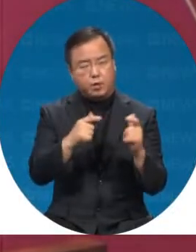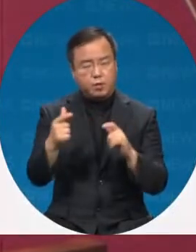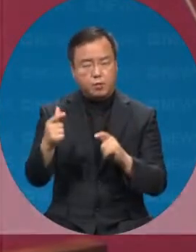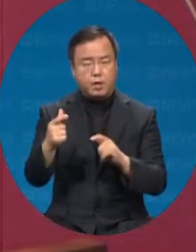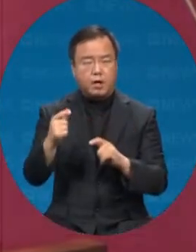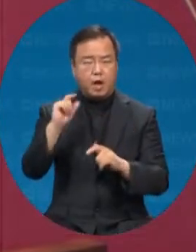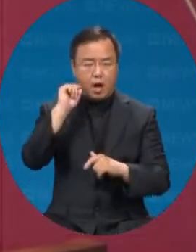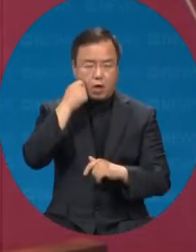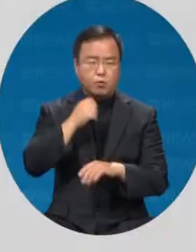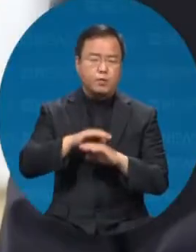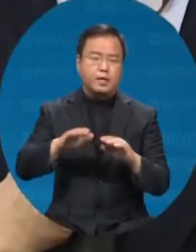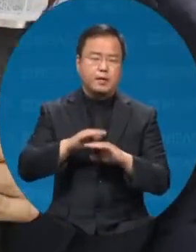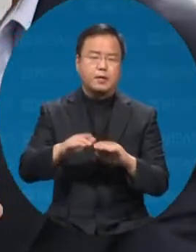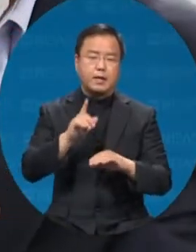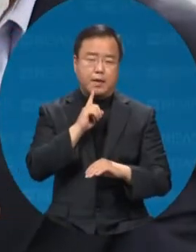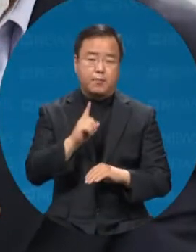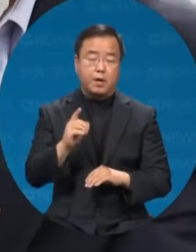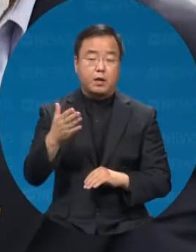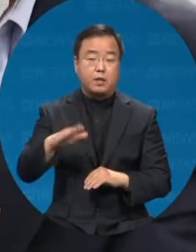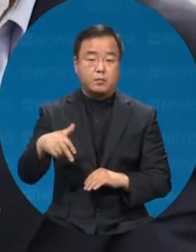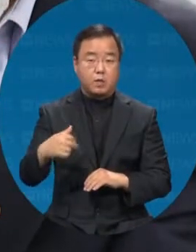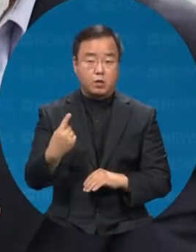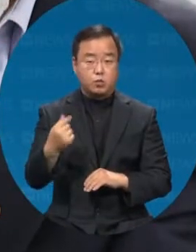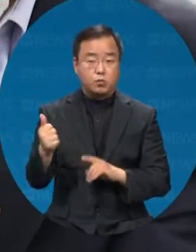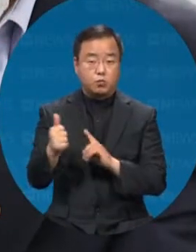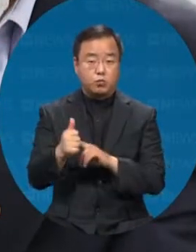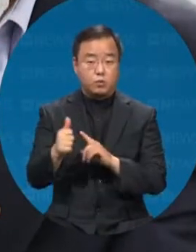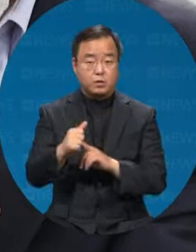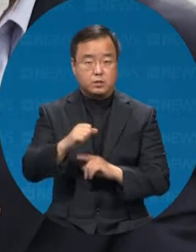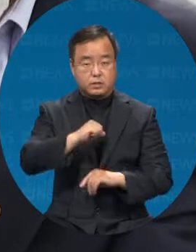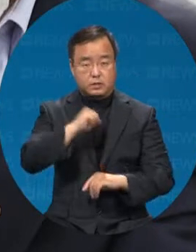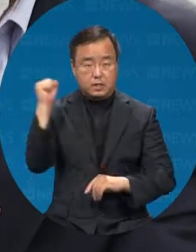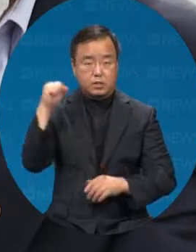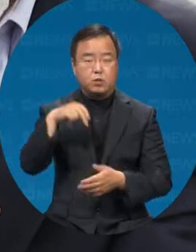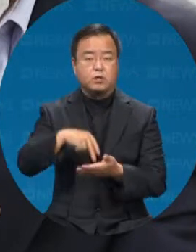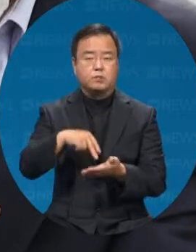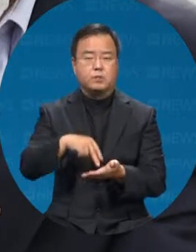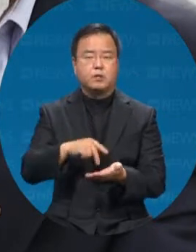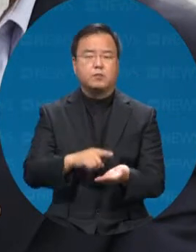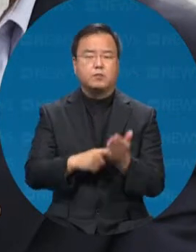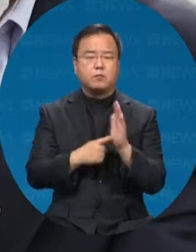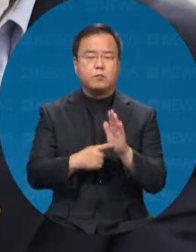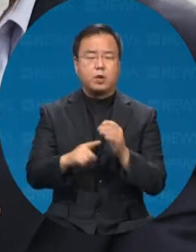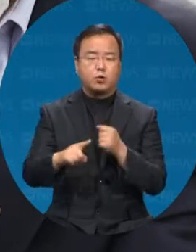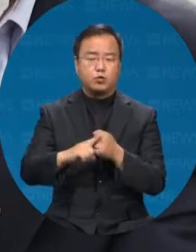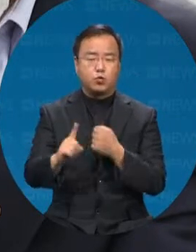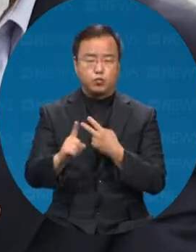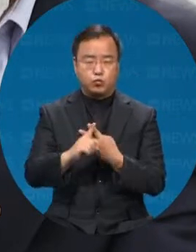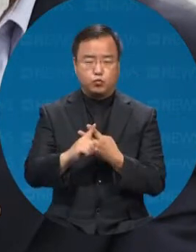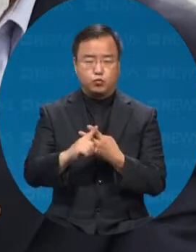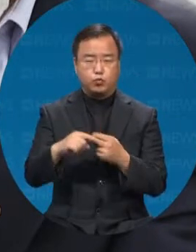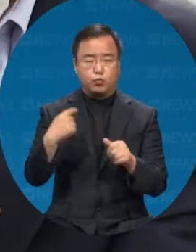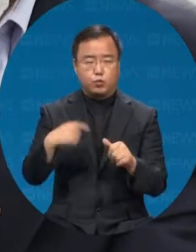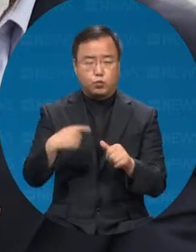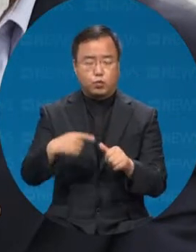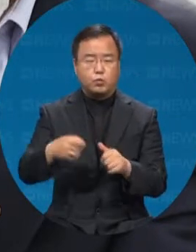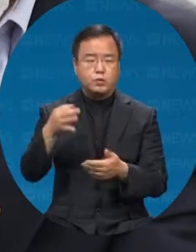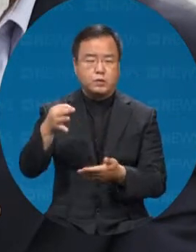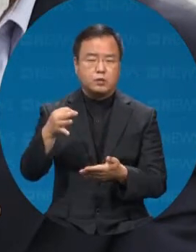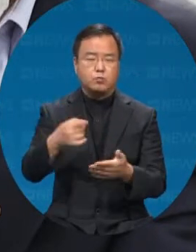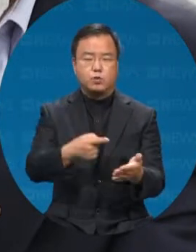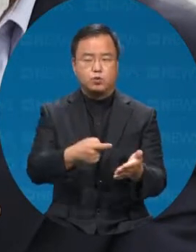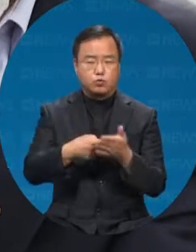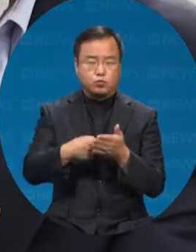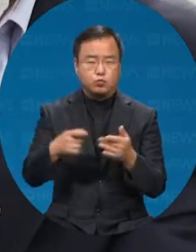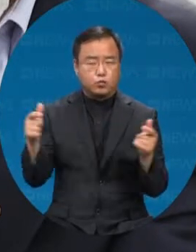입장입니다 하지만 조희원 교육감은 당선 입장문을 통해 초중등 교육재정 축소 문제 초중등 교육 자치를